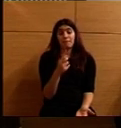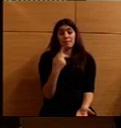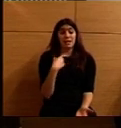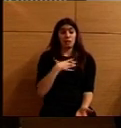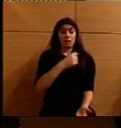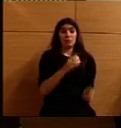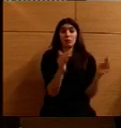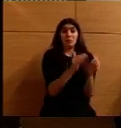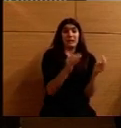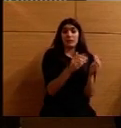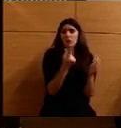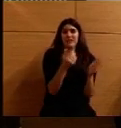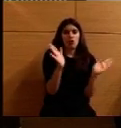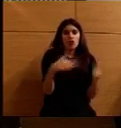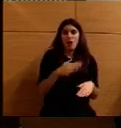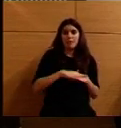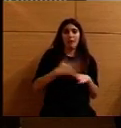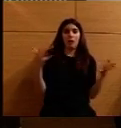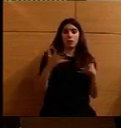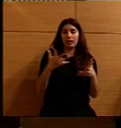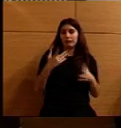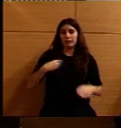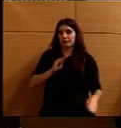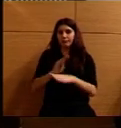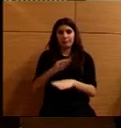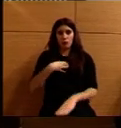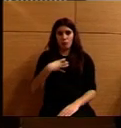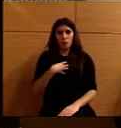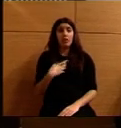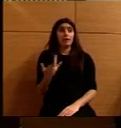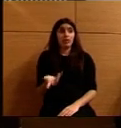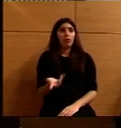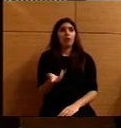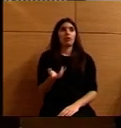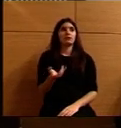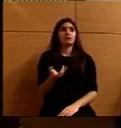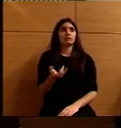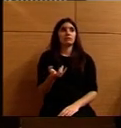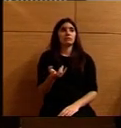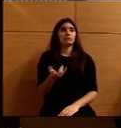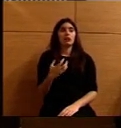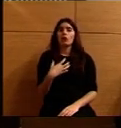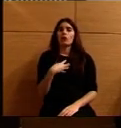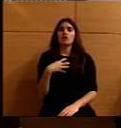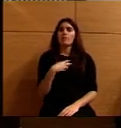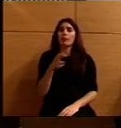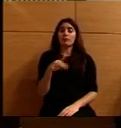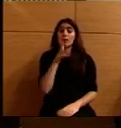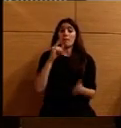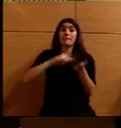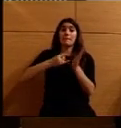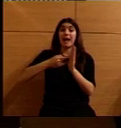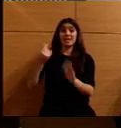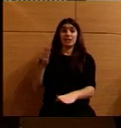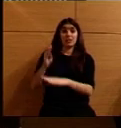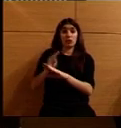resoldre aquestes situacions d'una manera urgent, en l'urgència necessària, i que, per tant, tampoc podríem recurrir al Pla